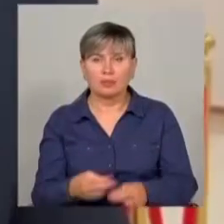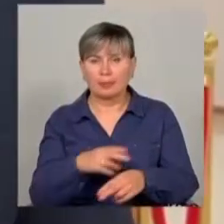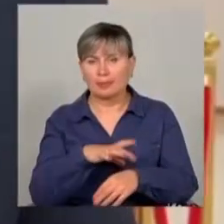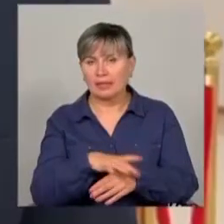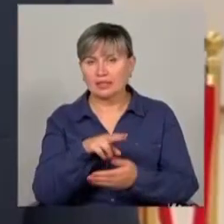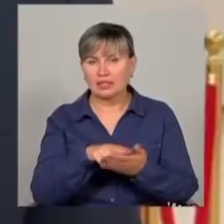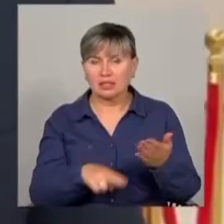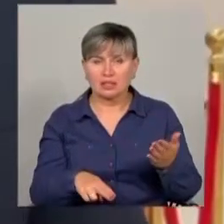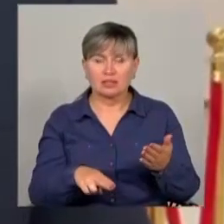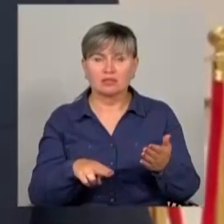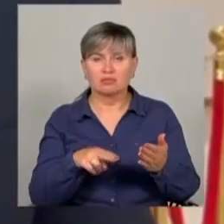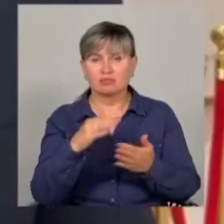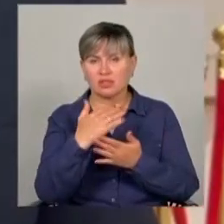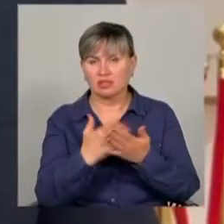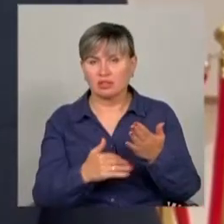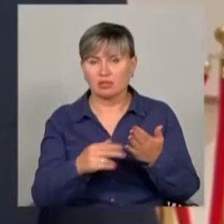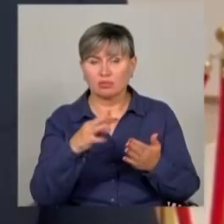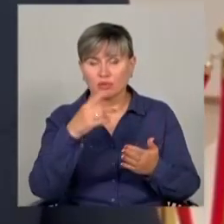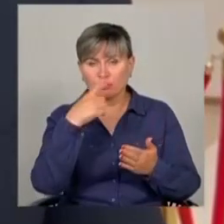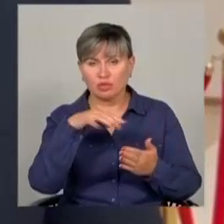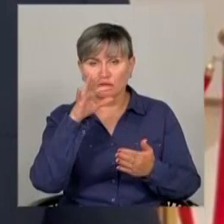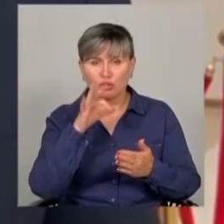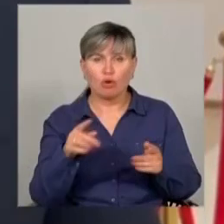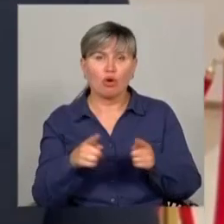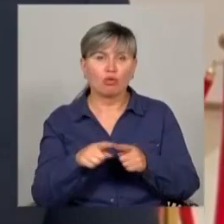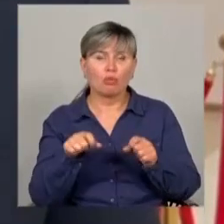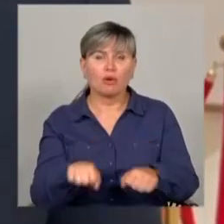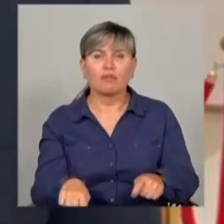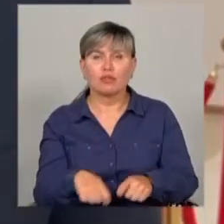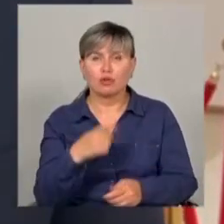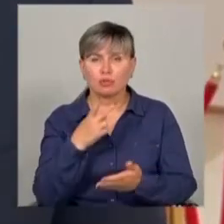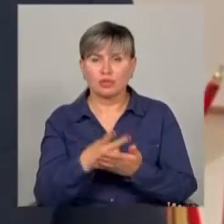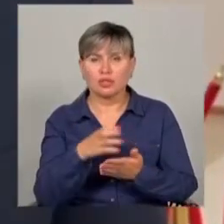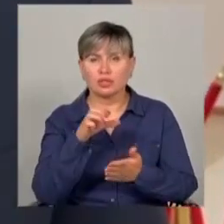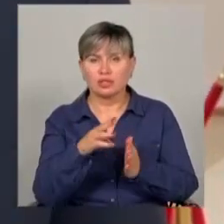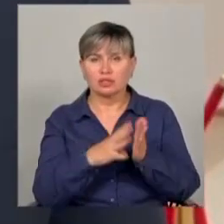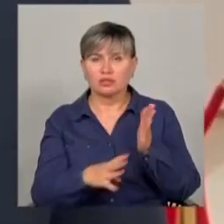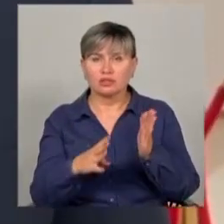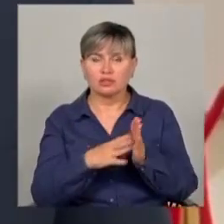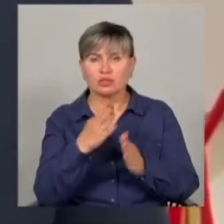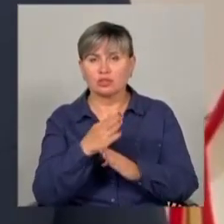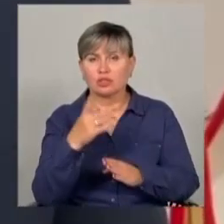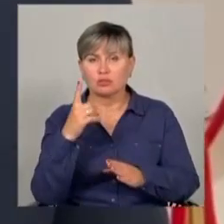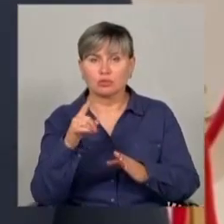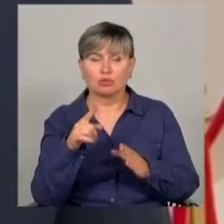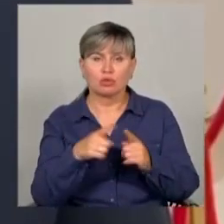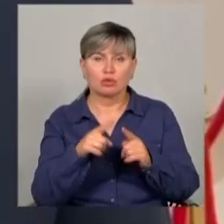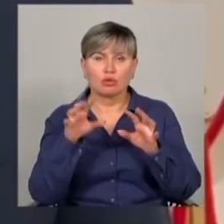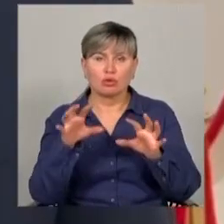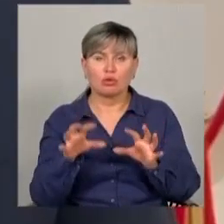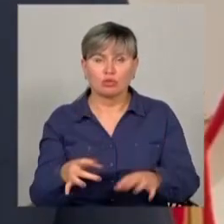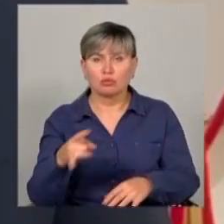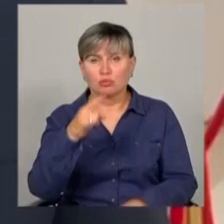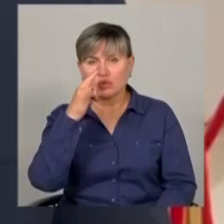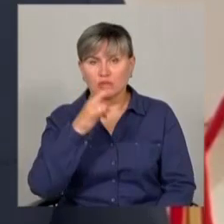зарегистрирован в ЕРДР районной полиции по признакам уголовного правонарушения, предусмотренного статьей 99 части 1 Уголовного кодекса Республики Казахстан,